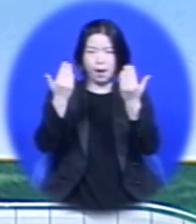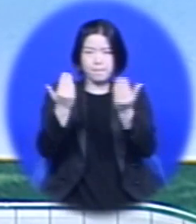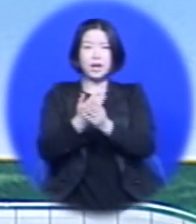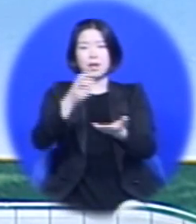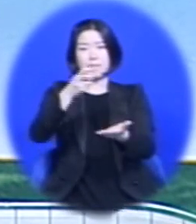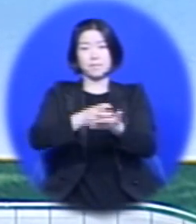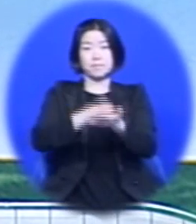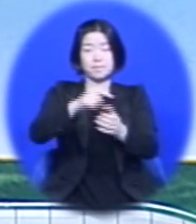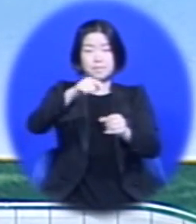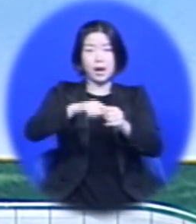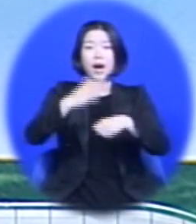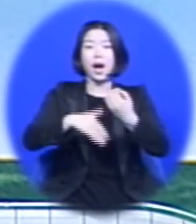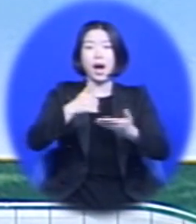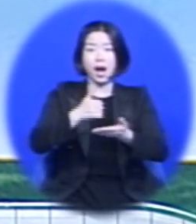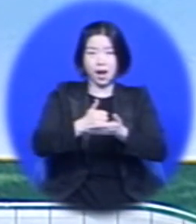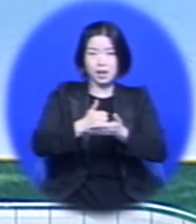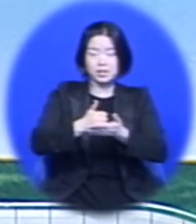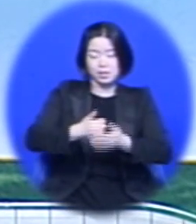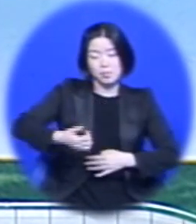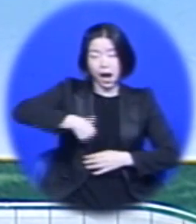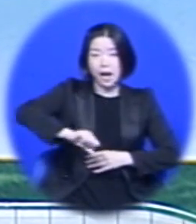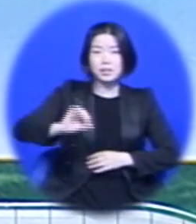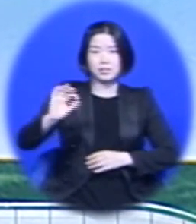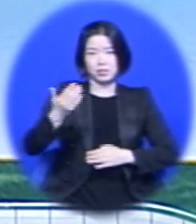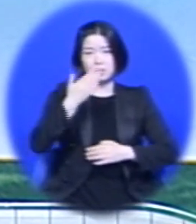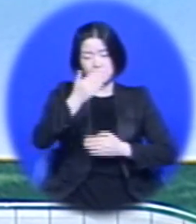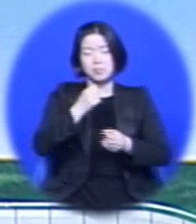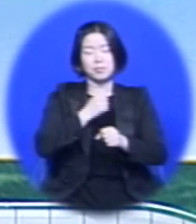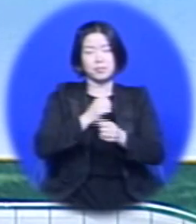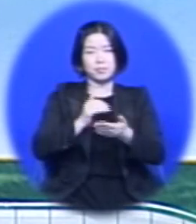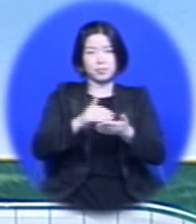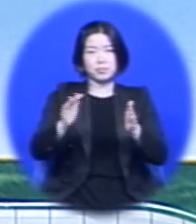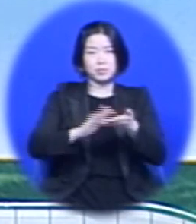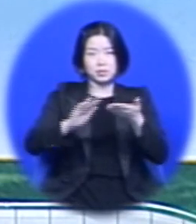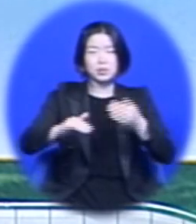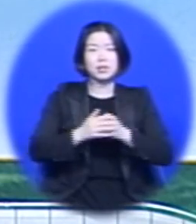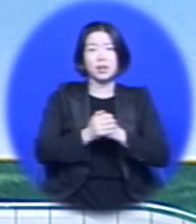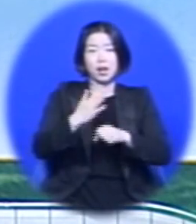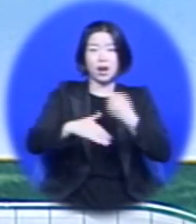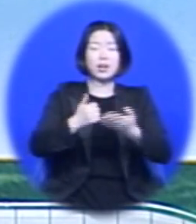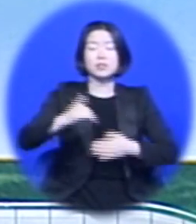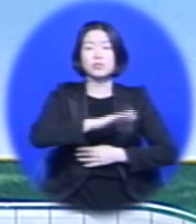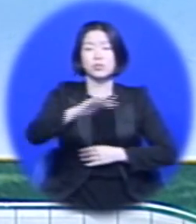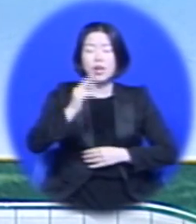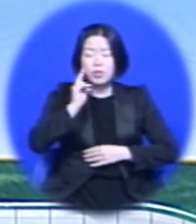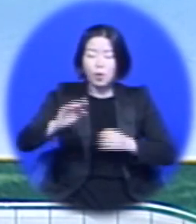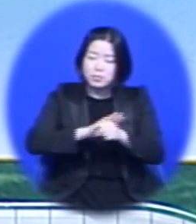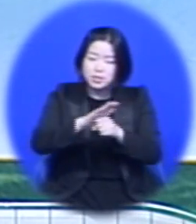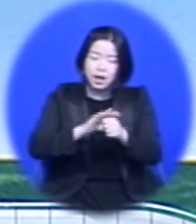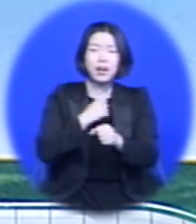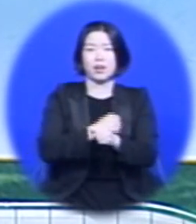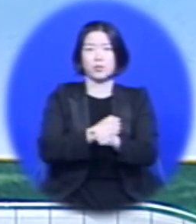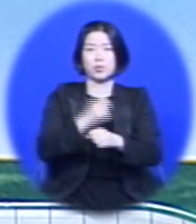법적으로 하나님의 아들이 된 겁니다. 그건 하나님께서 우리를 너무나 사랑하시고